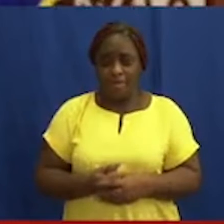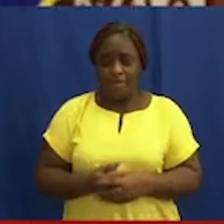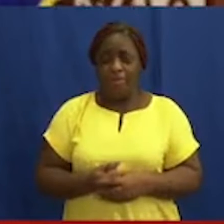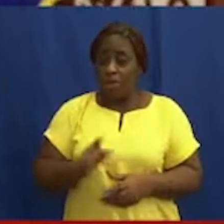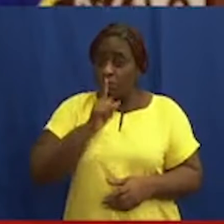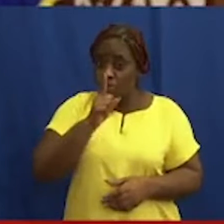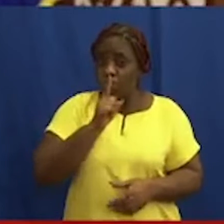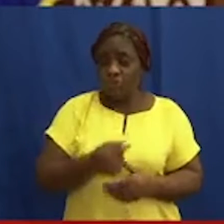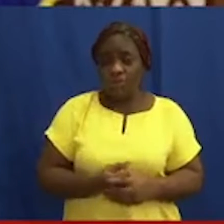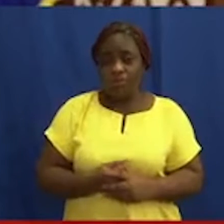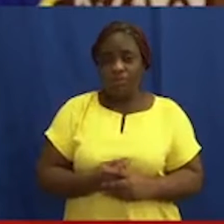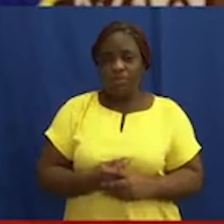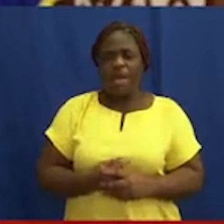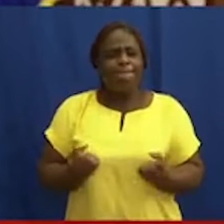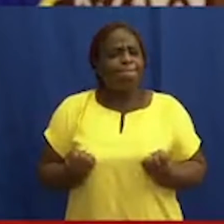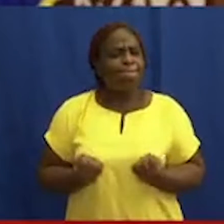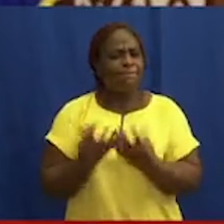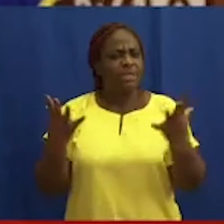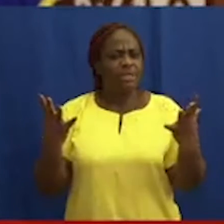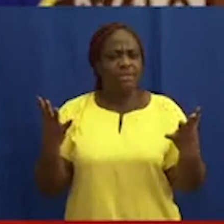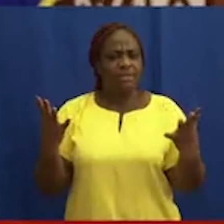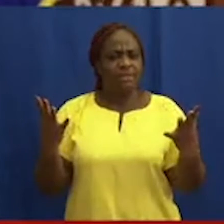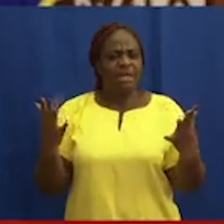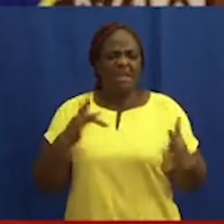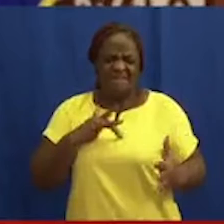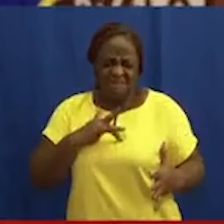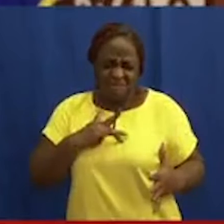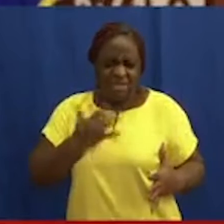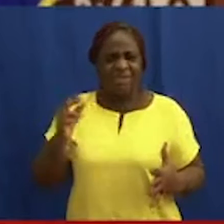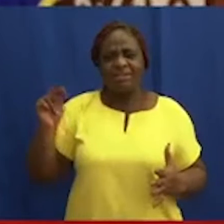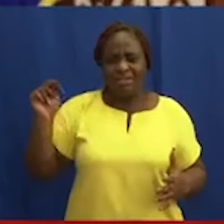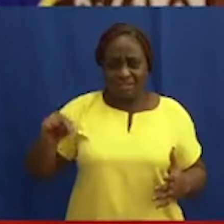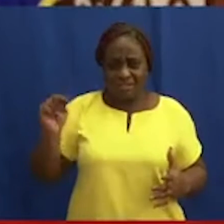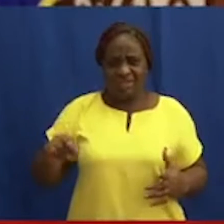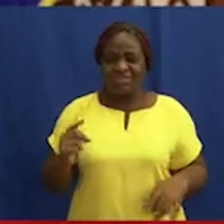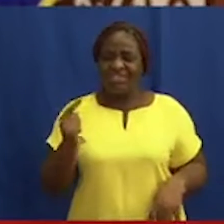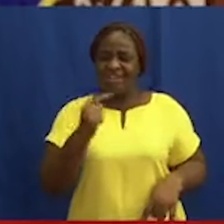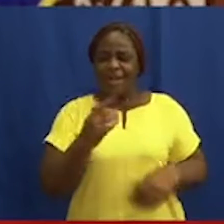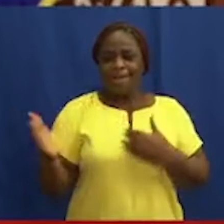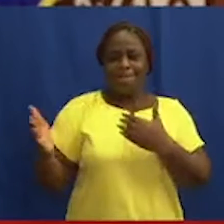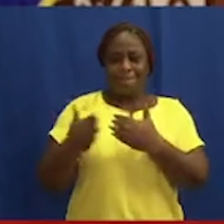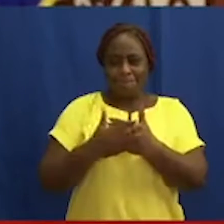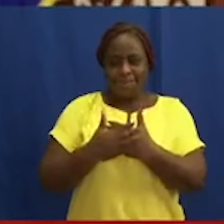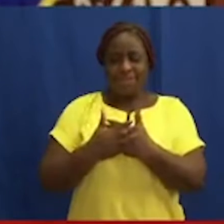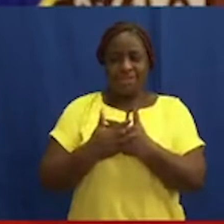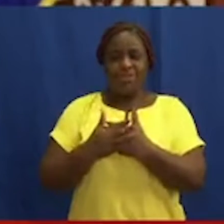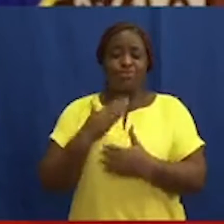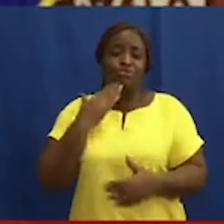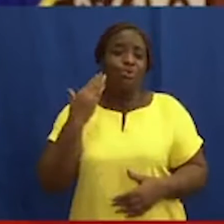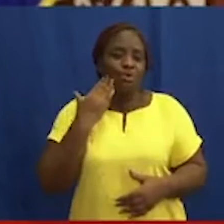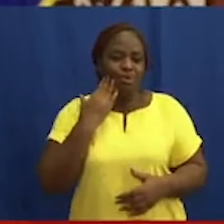kuma dawo da ainihin daraja na kudaden mu na ƙasa sannan ganin cewa zamu iya mu biya